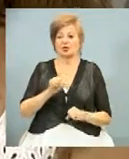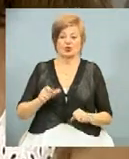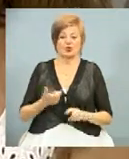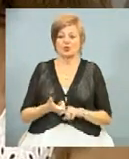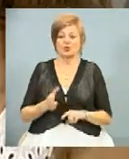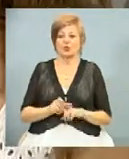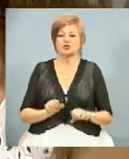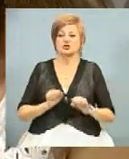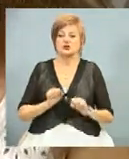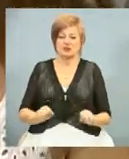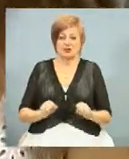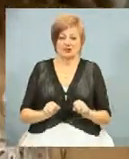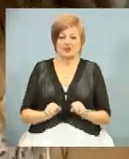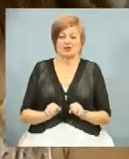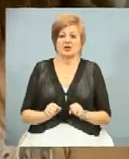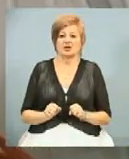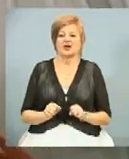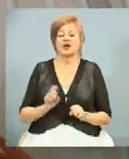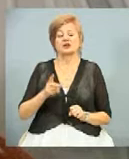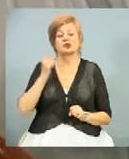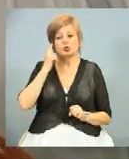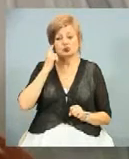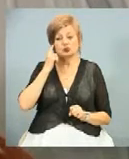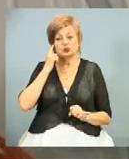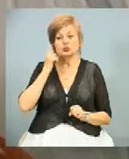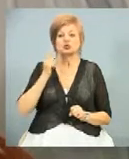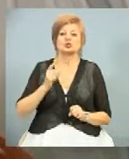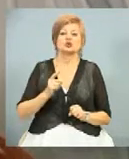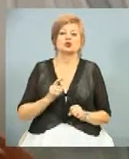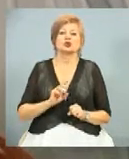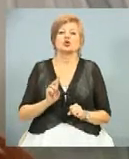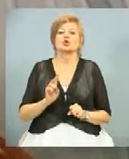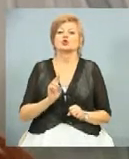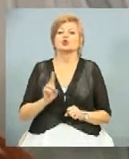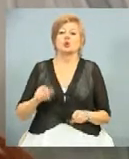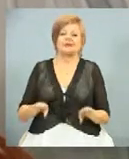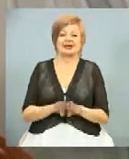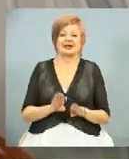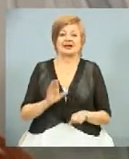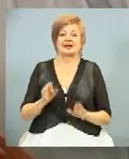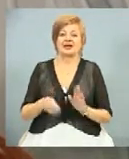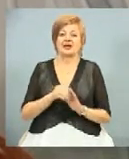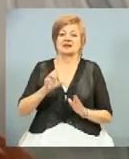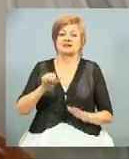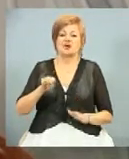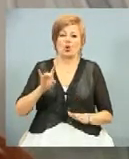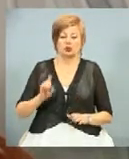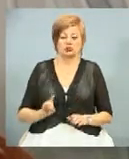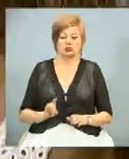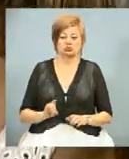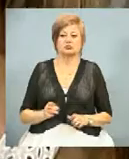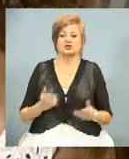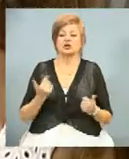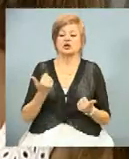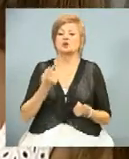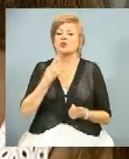сміливі, відважні люди. Тож, як ти гадаєш, а діти знають, хто такі сапери? Напевно, так. Давайте